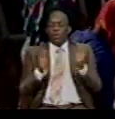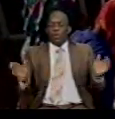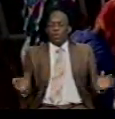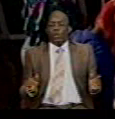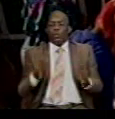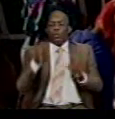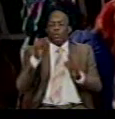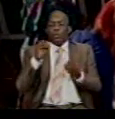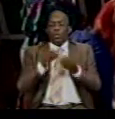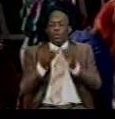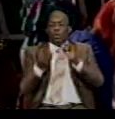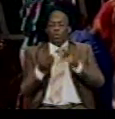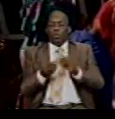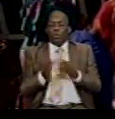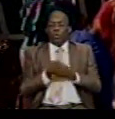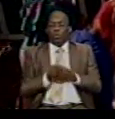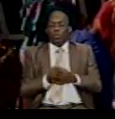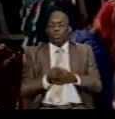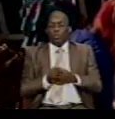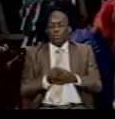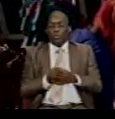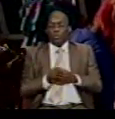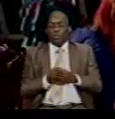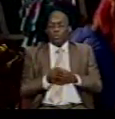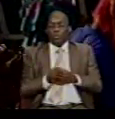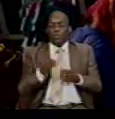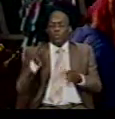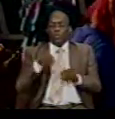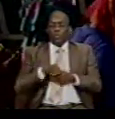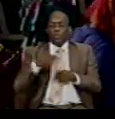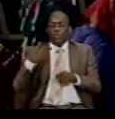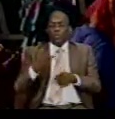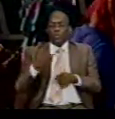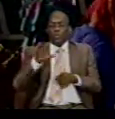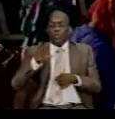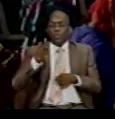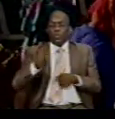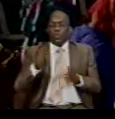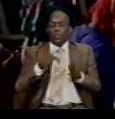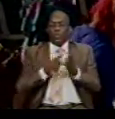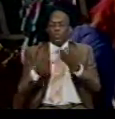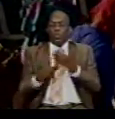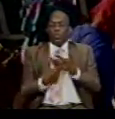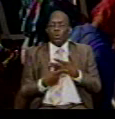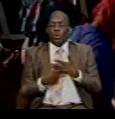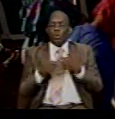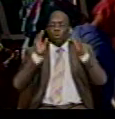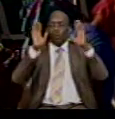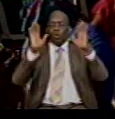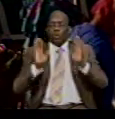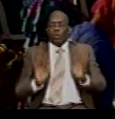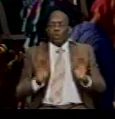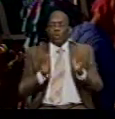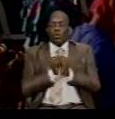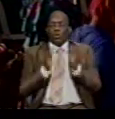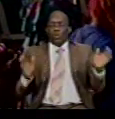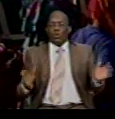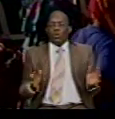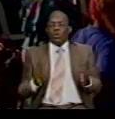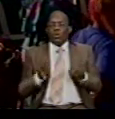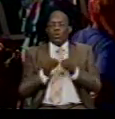Sans pouvoir les compter. In GCK program. Dans le programme de la croisade. Great wonders without number. Les